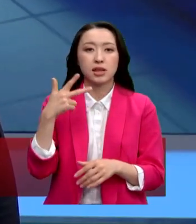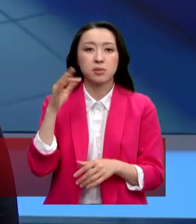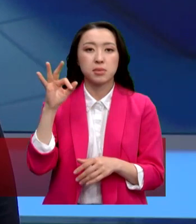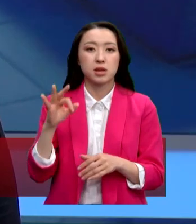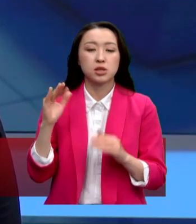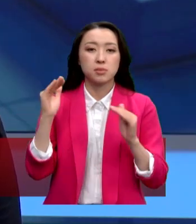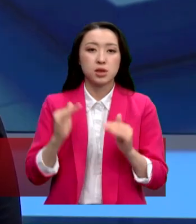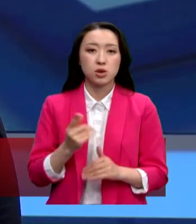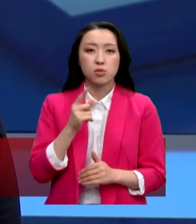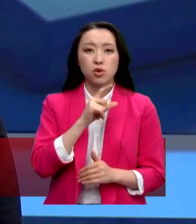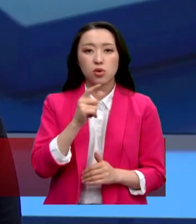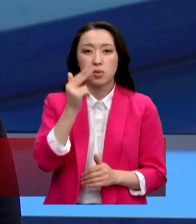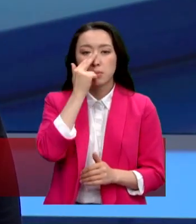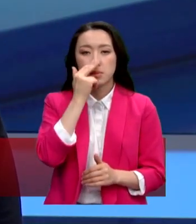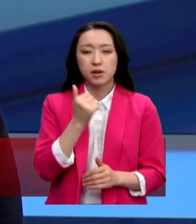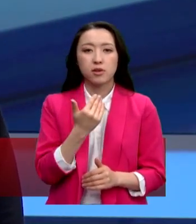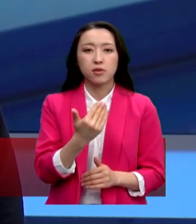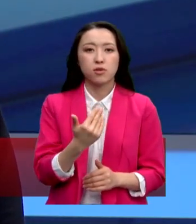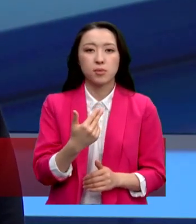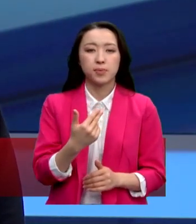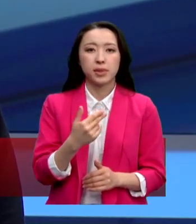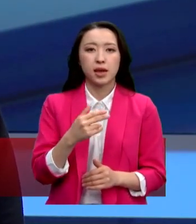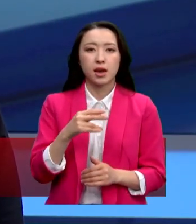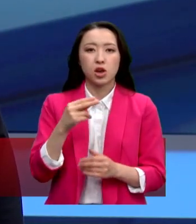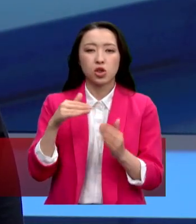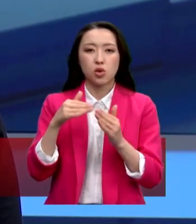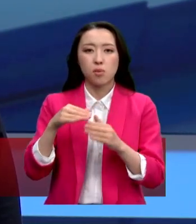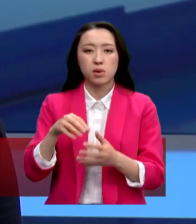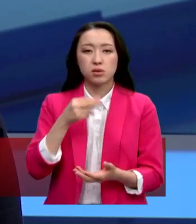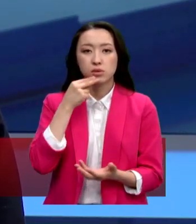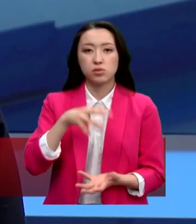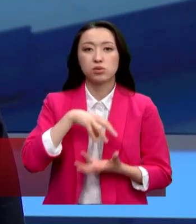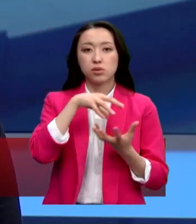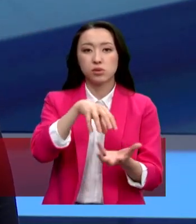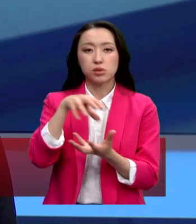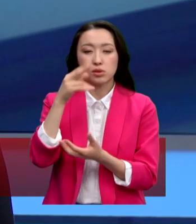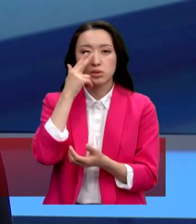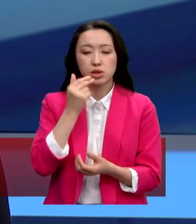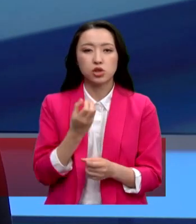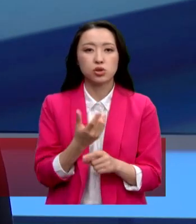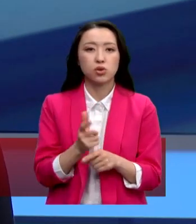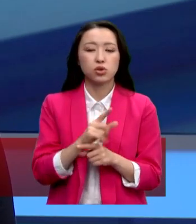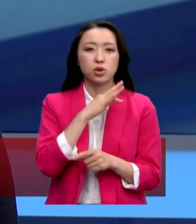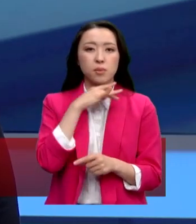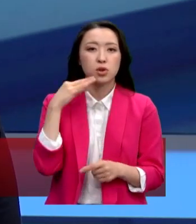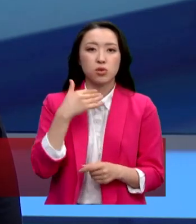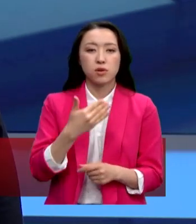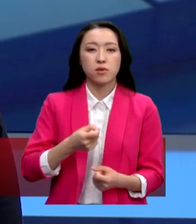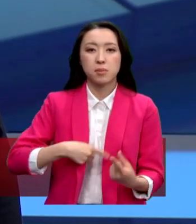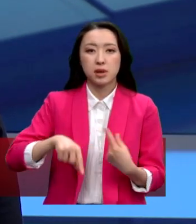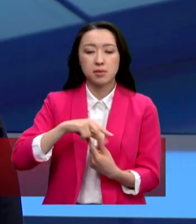уже привыкли к Dark Kitchen. Dark Kitchen – это доставка на дом. У нас очень многие предприниматели перепрофилировались,